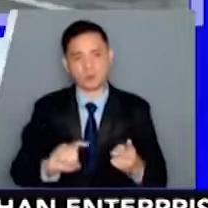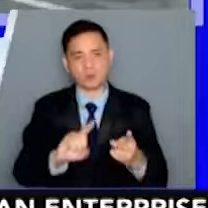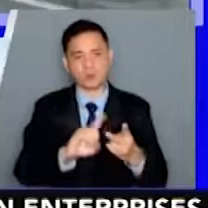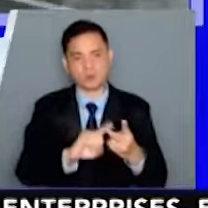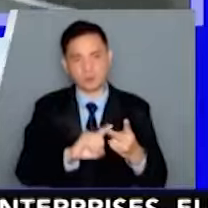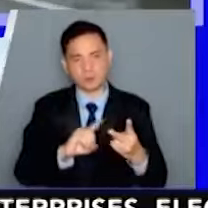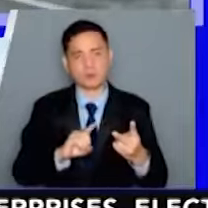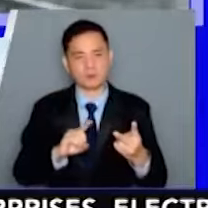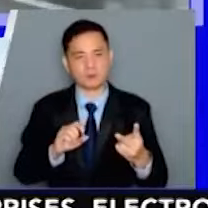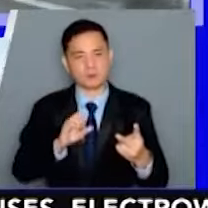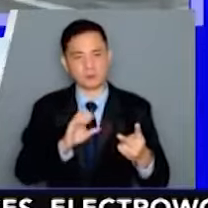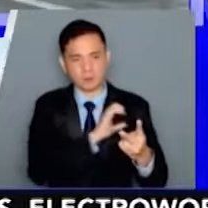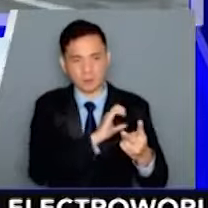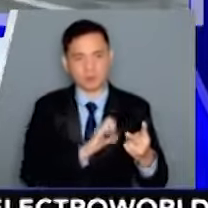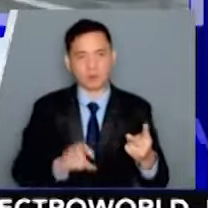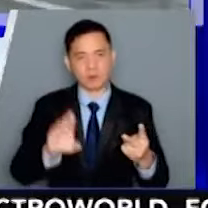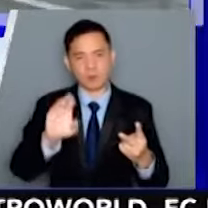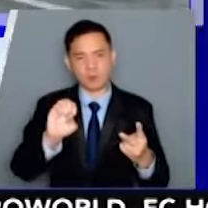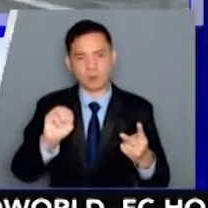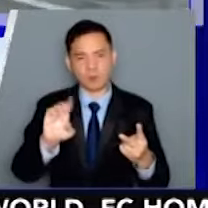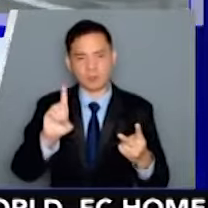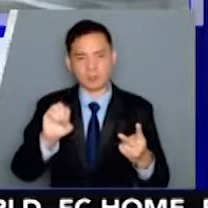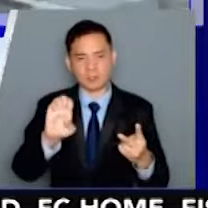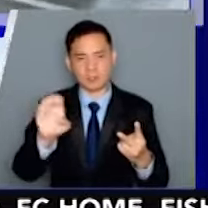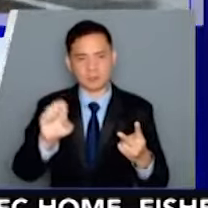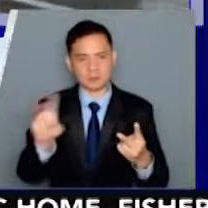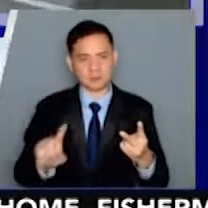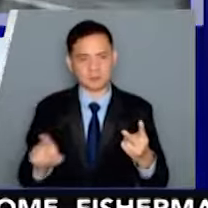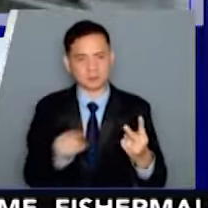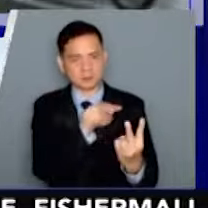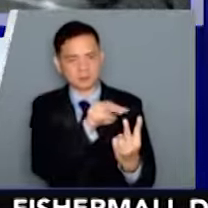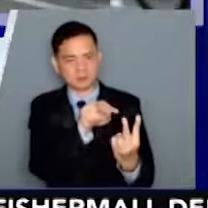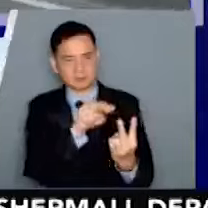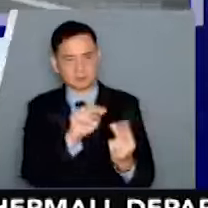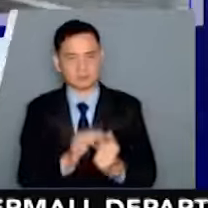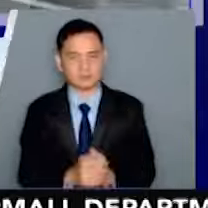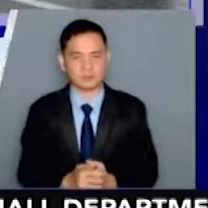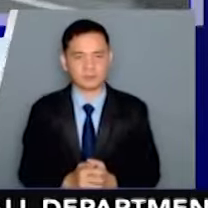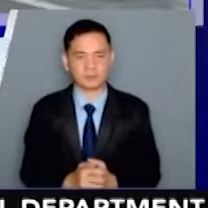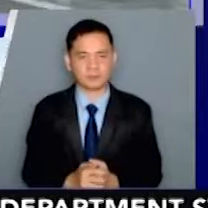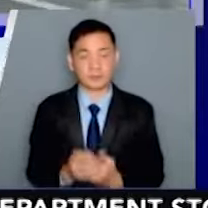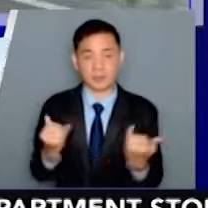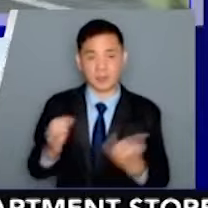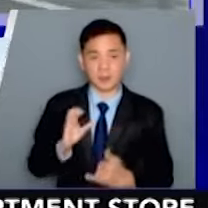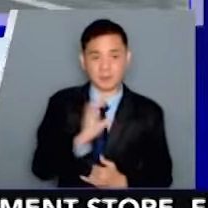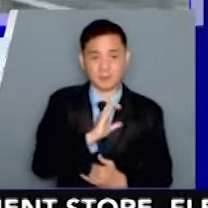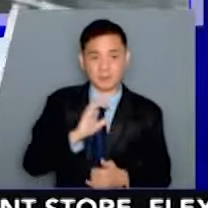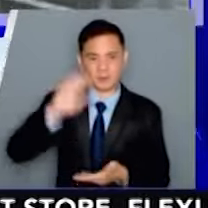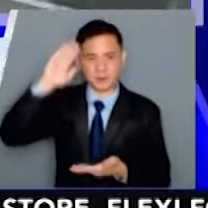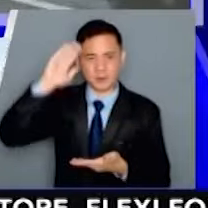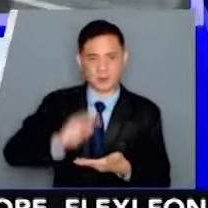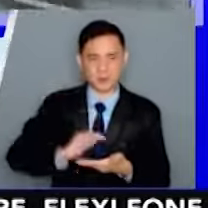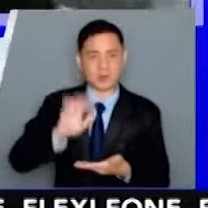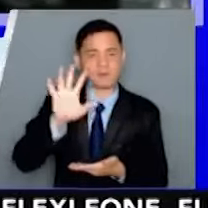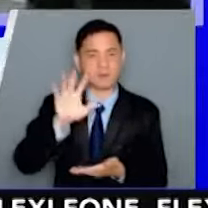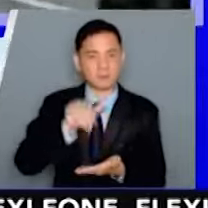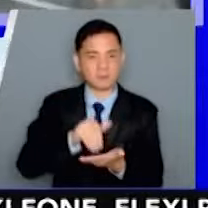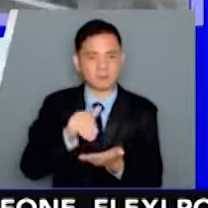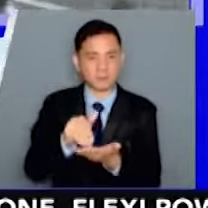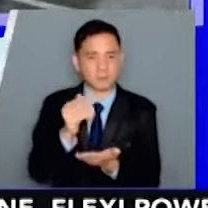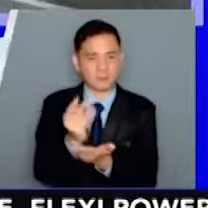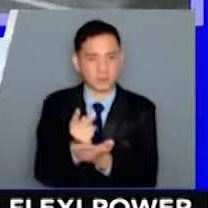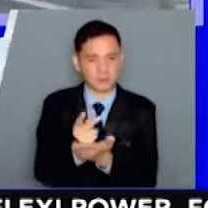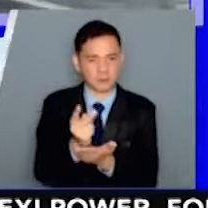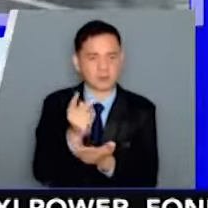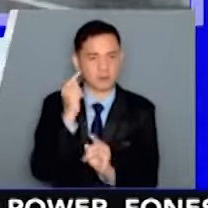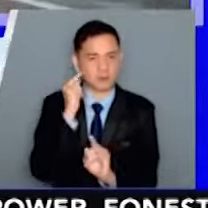Romualdez. Sa taong ito naman, binawasan umuno ng Kamara ng 5 billion pesos ang budget para sa classroom repairs ng DepEd